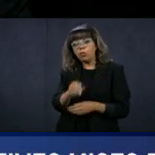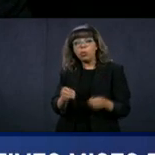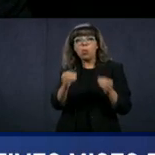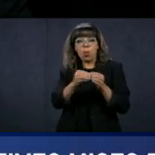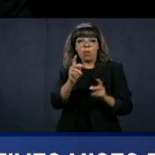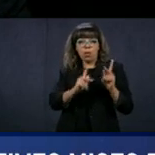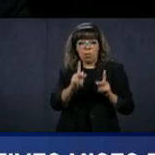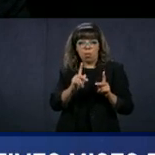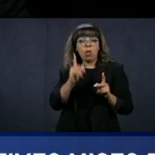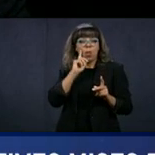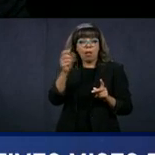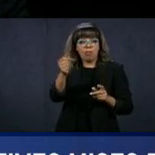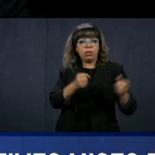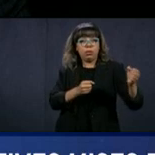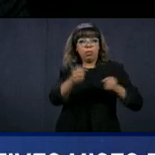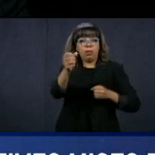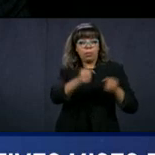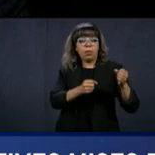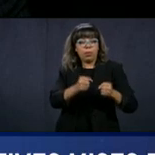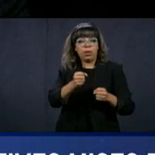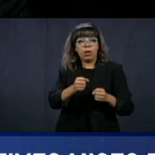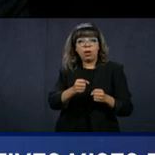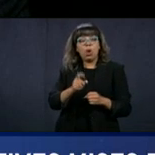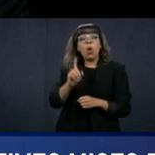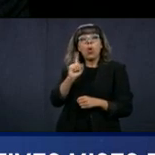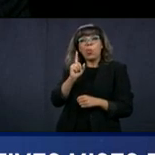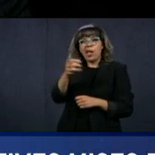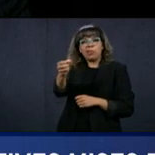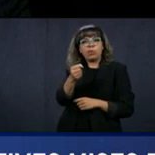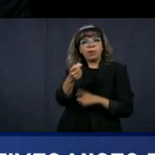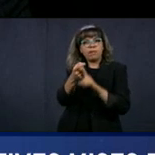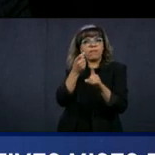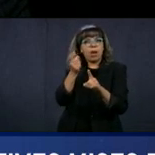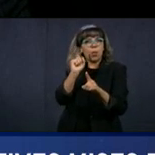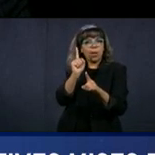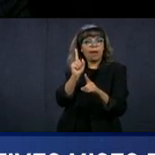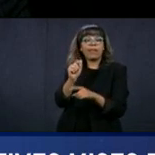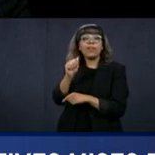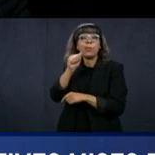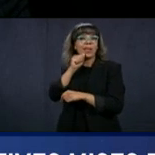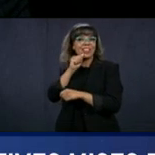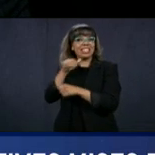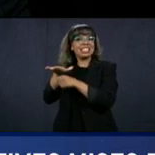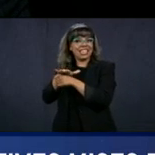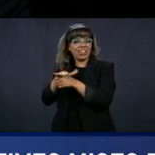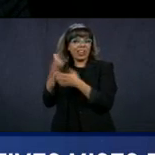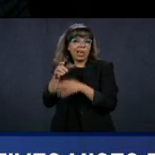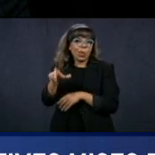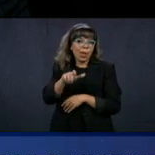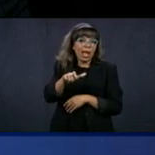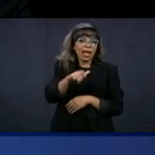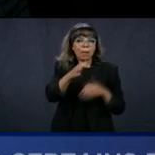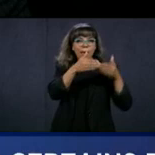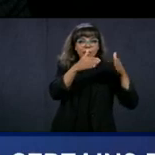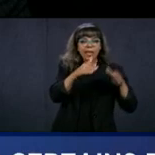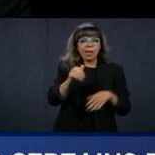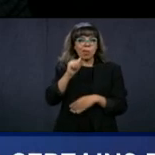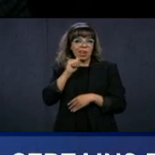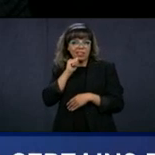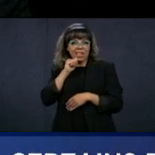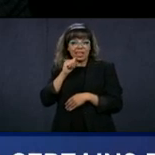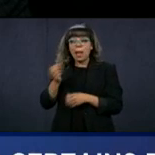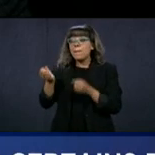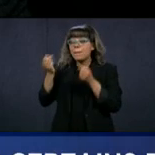à temps plein et nous allons aller les chercher dans le secteur privé. Vous êtes au courant que les psychologues, par exemple, sont